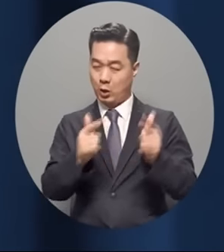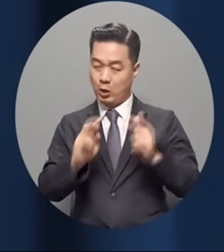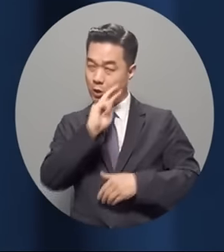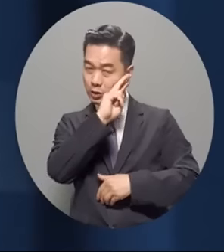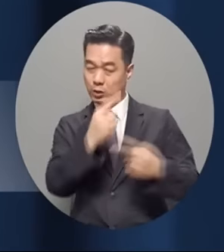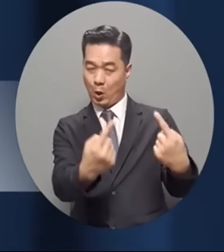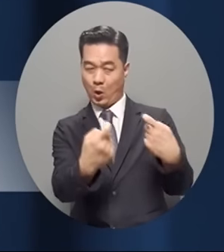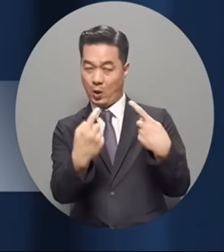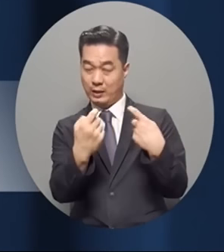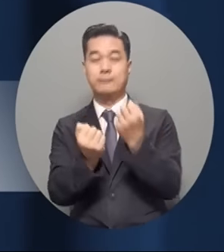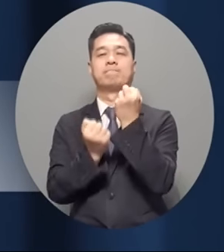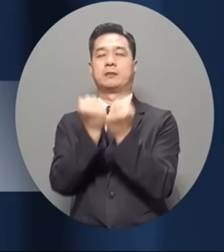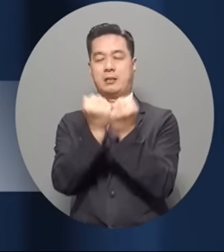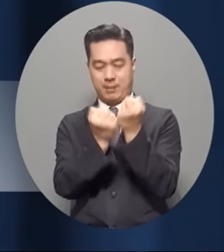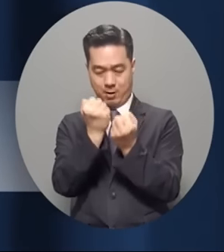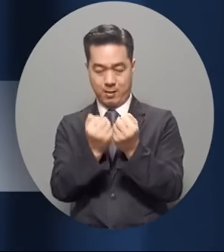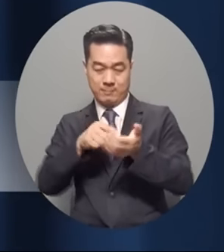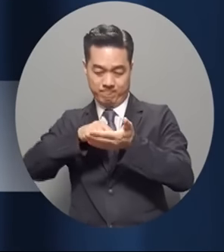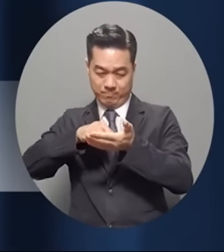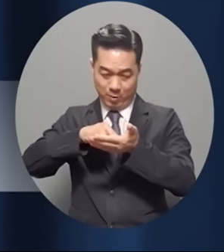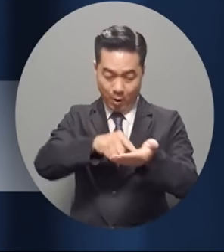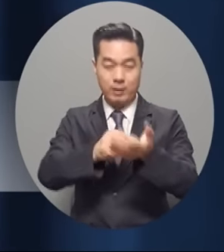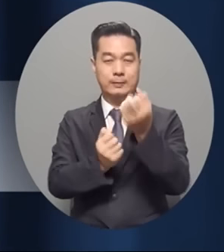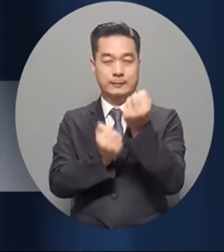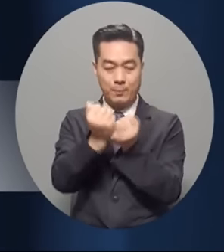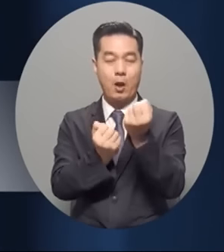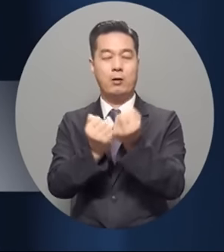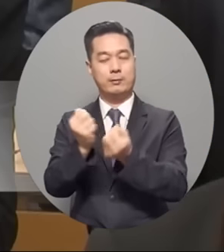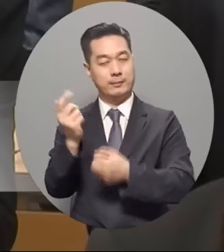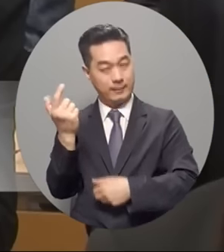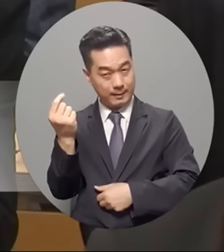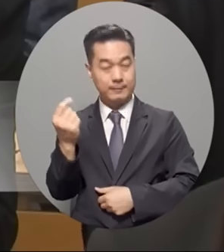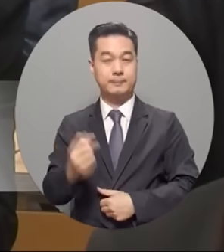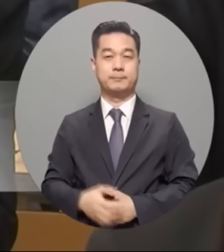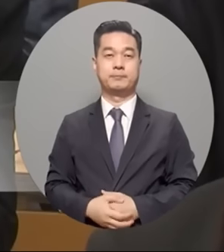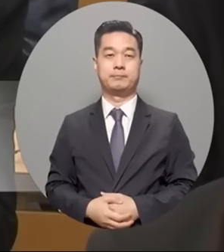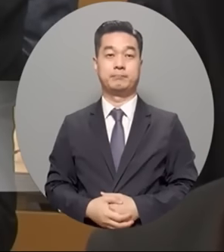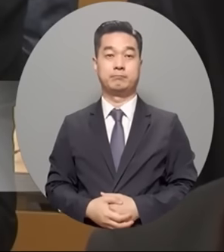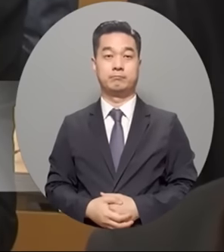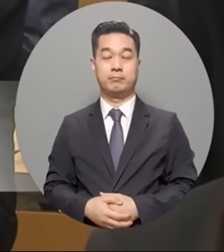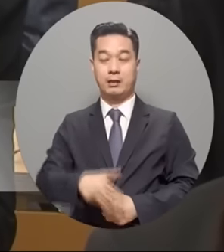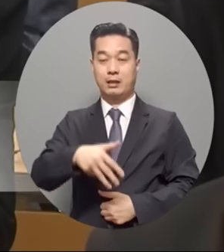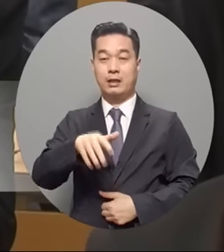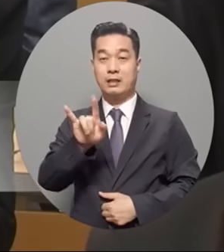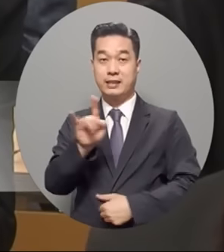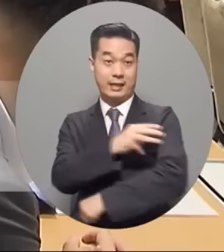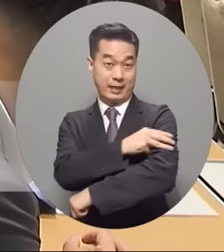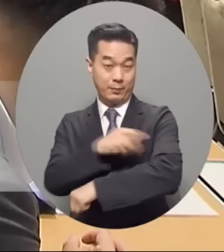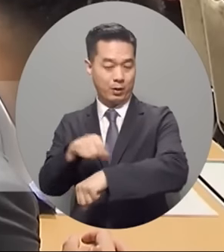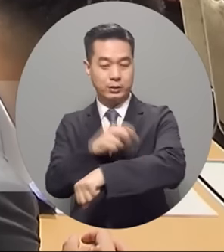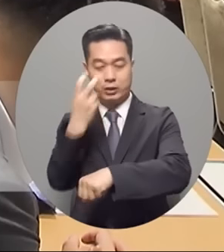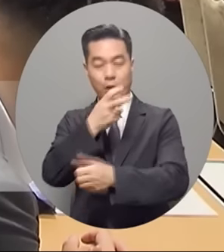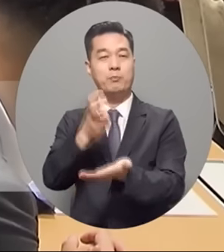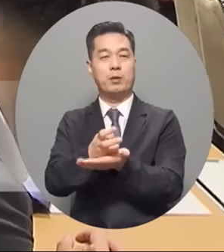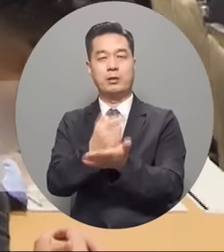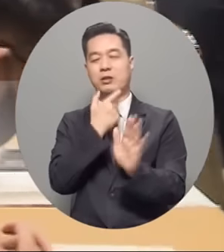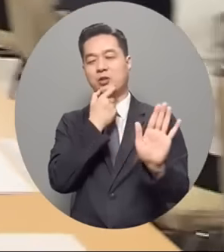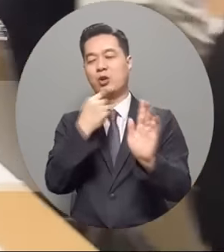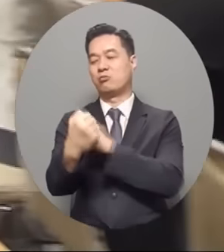상세히 설명하고 정면 돌파하겠다는 의미로 해석됩니다. 결국 최상병 특검법에 대해선 거부권